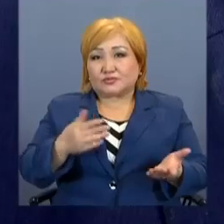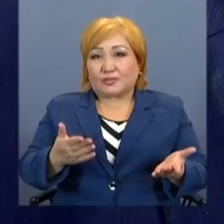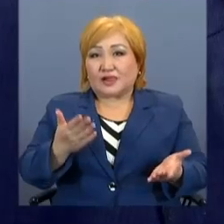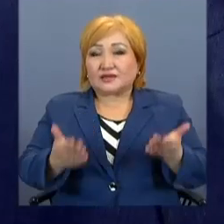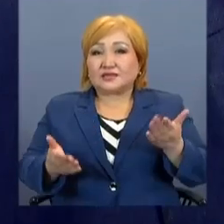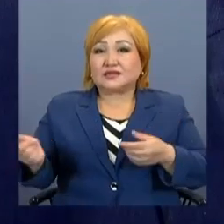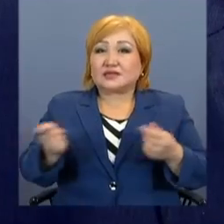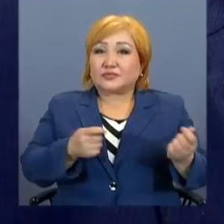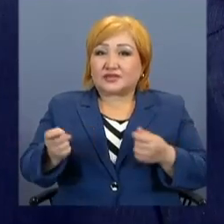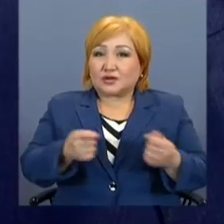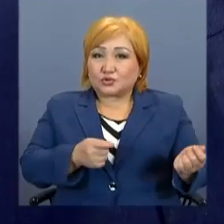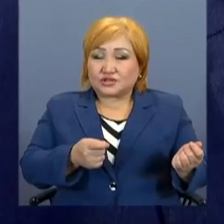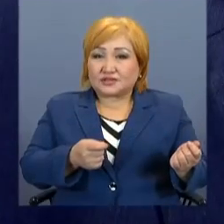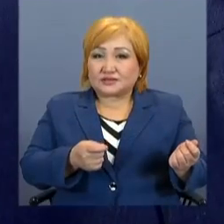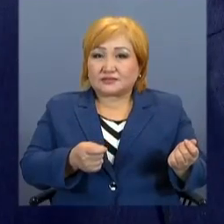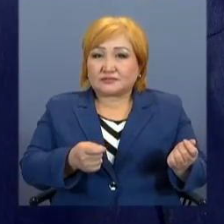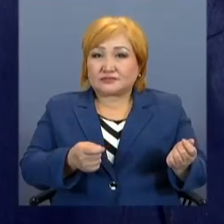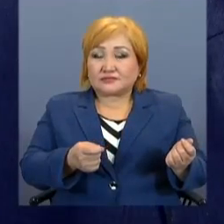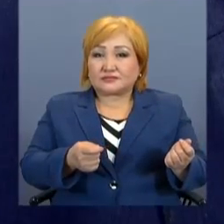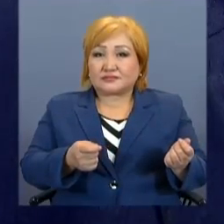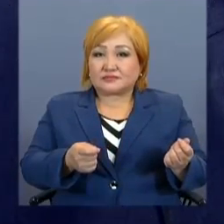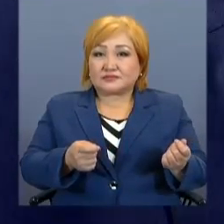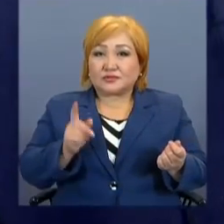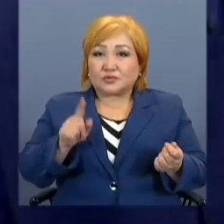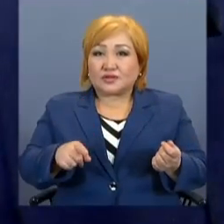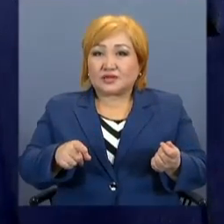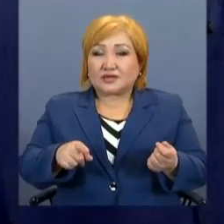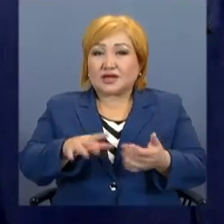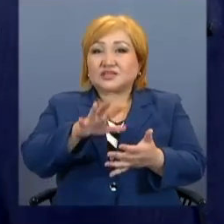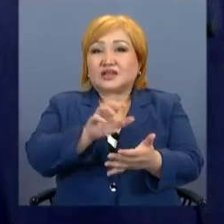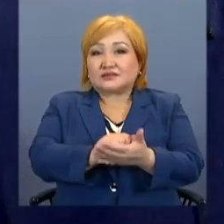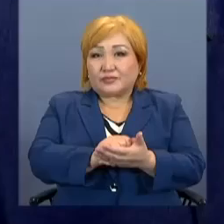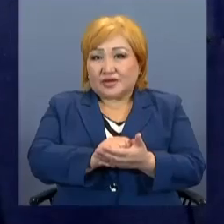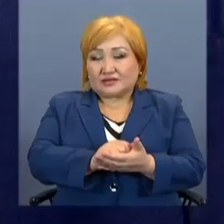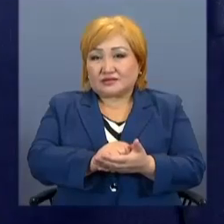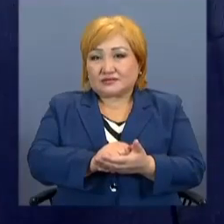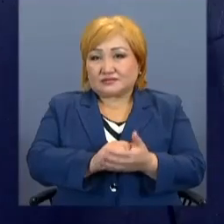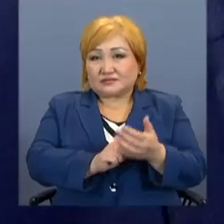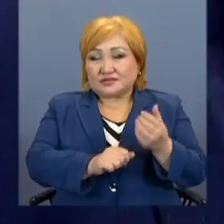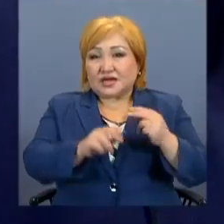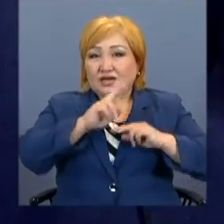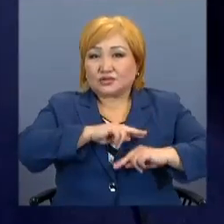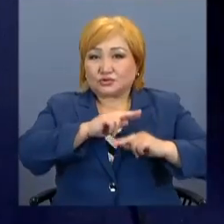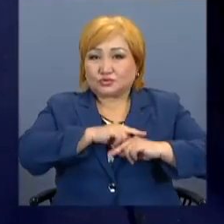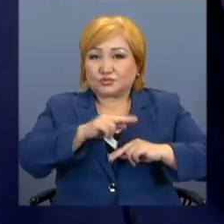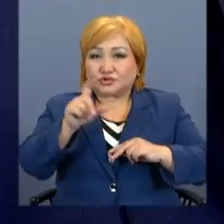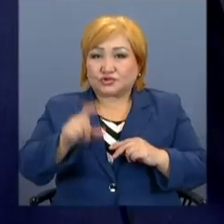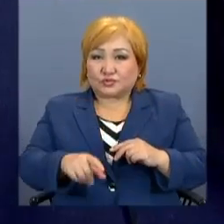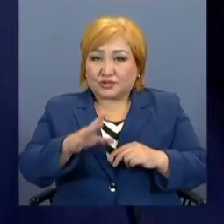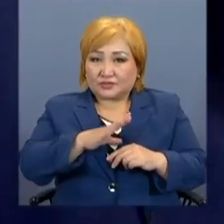тасымалдаушы енді бір енді ол жаңағы жалдамалы жұмысшы болғаннан кейін ба, болмаса жаңағы